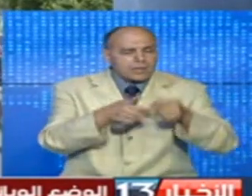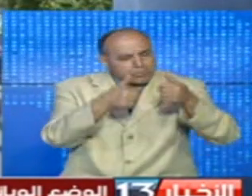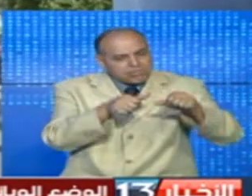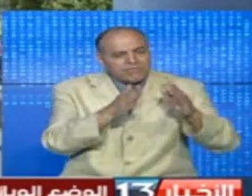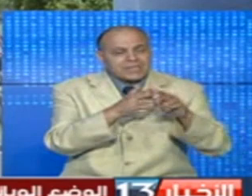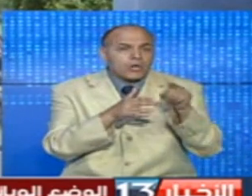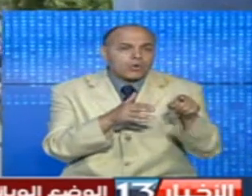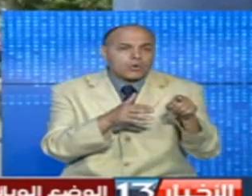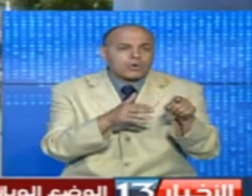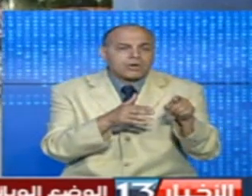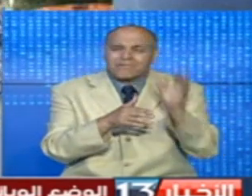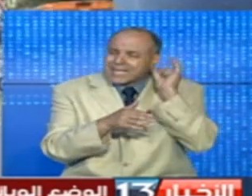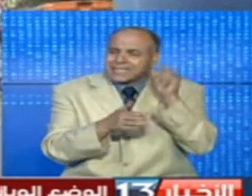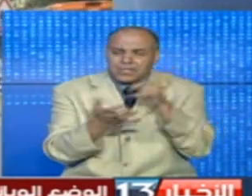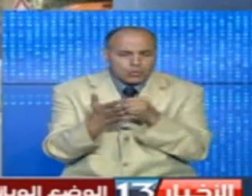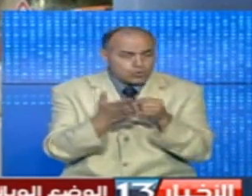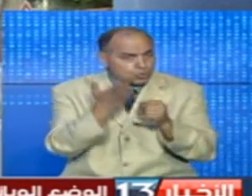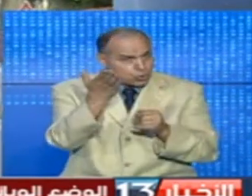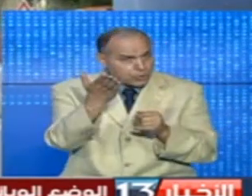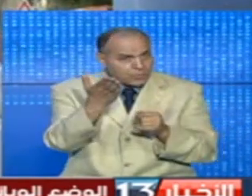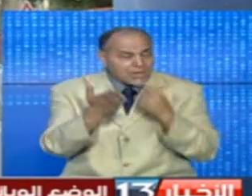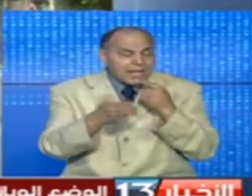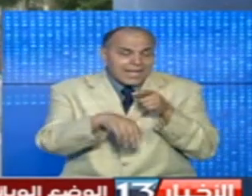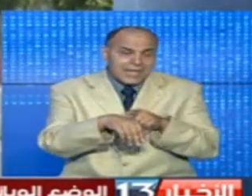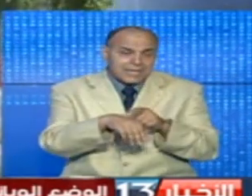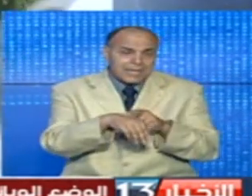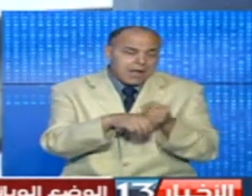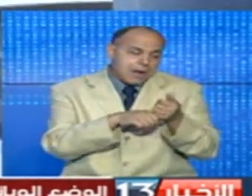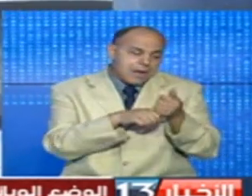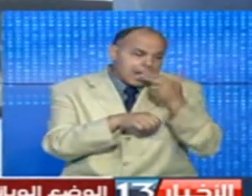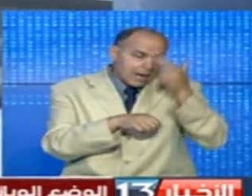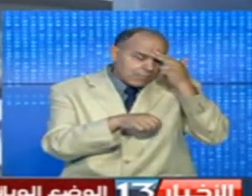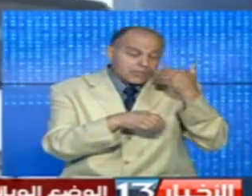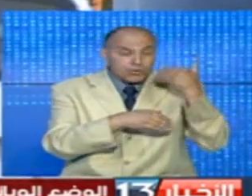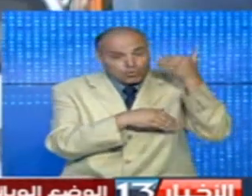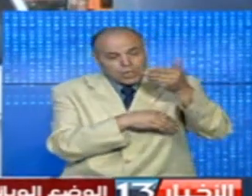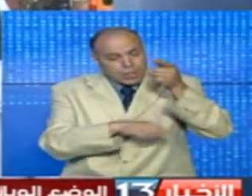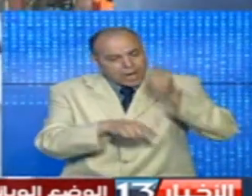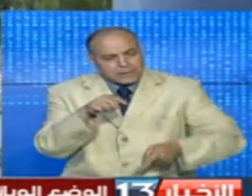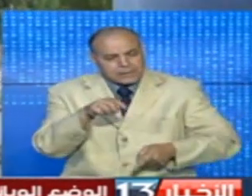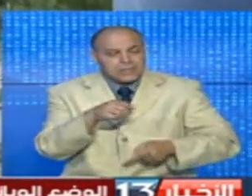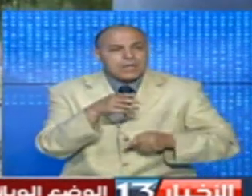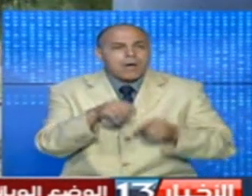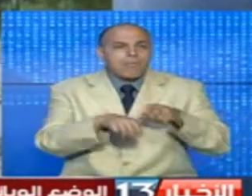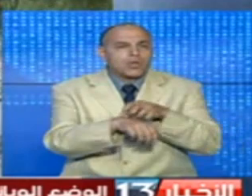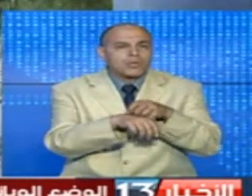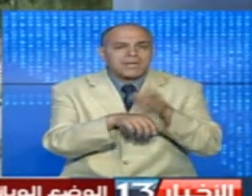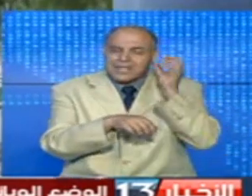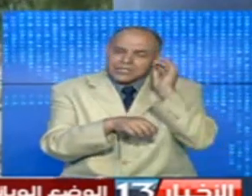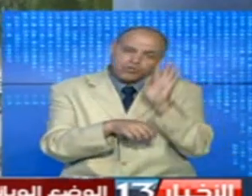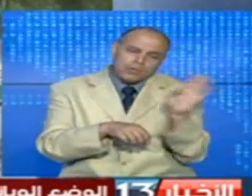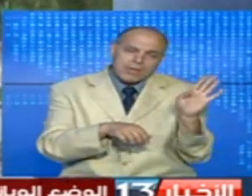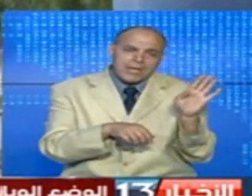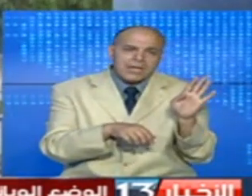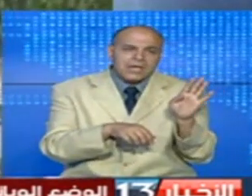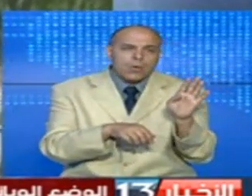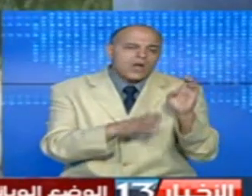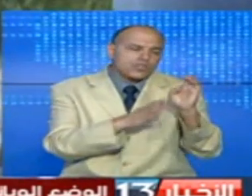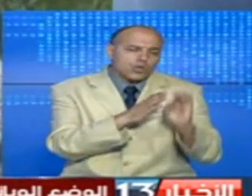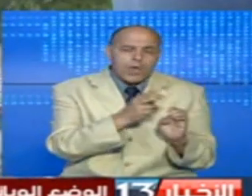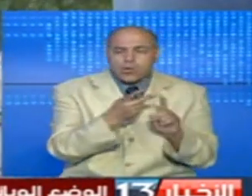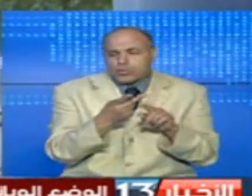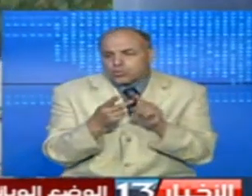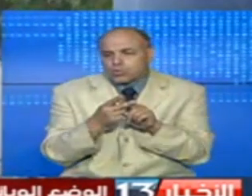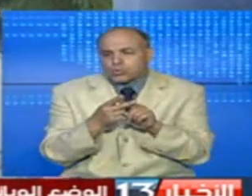الحجر الصحي شامله انطلاقا من يوم الخميس القادم معتمديه شماليه الجسر الجنوبيه